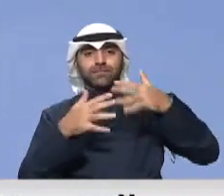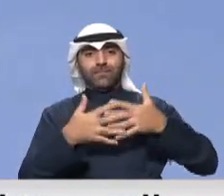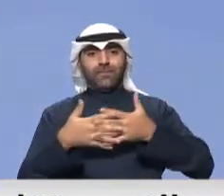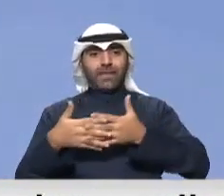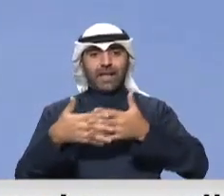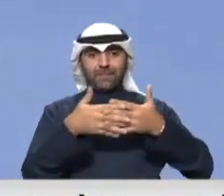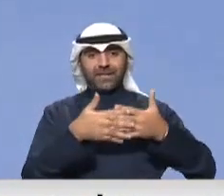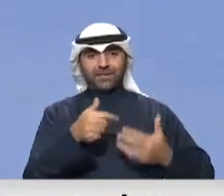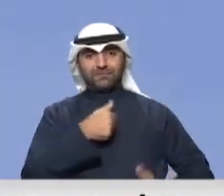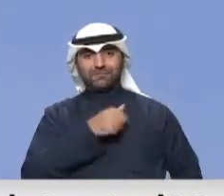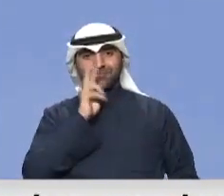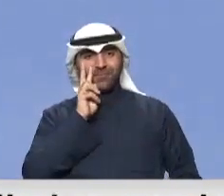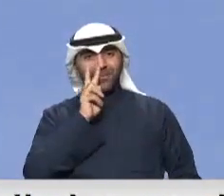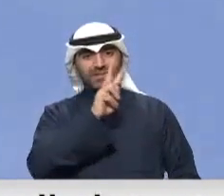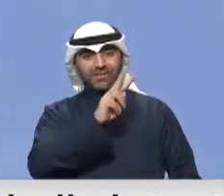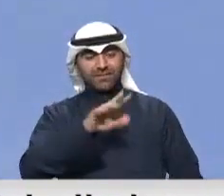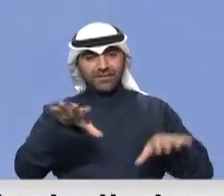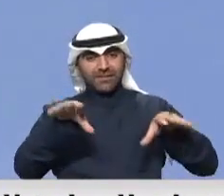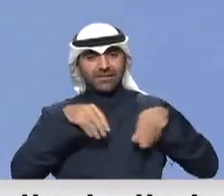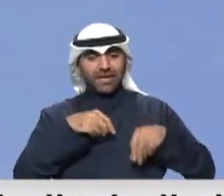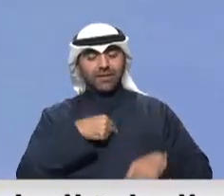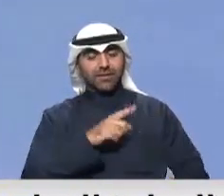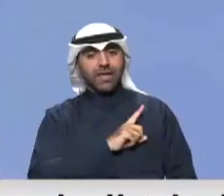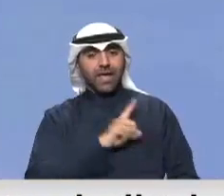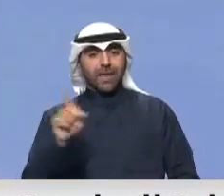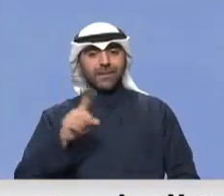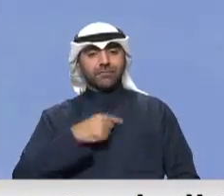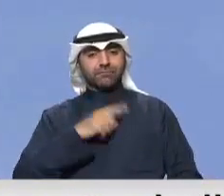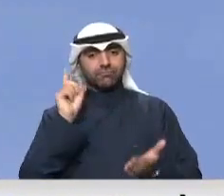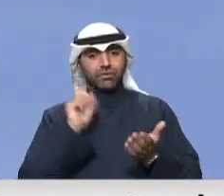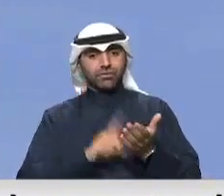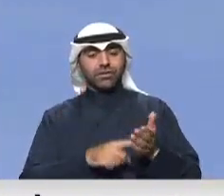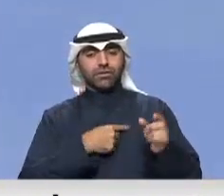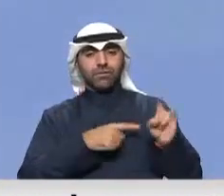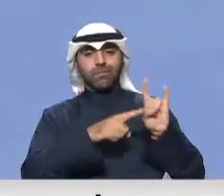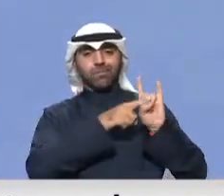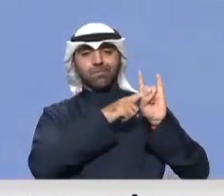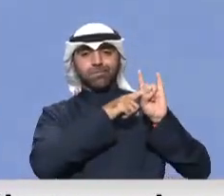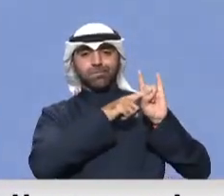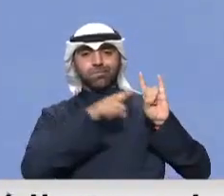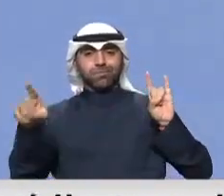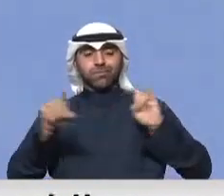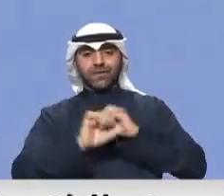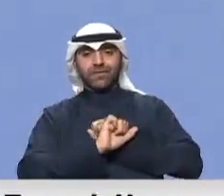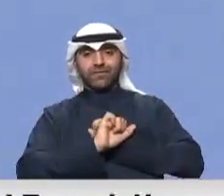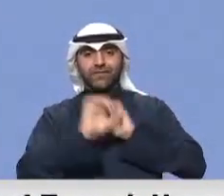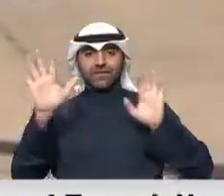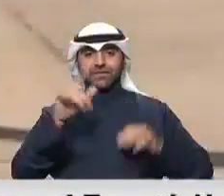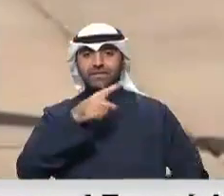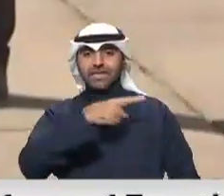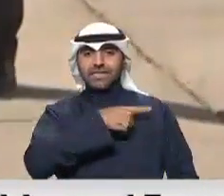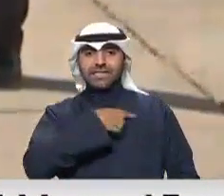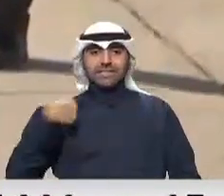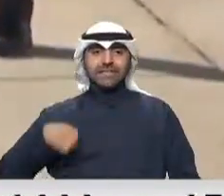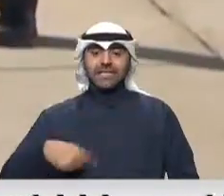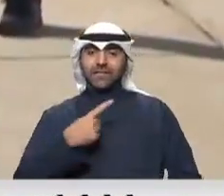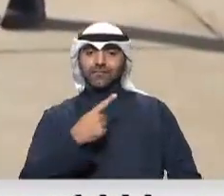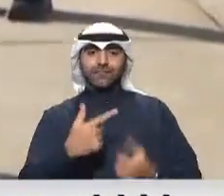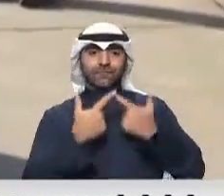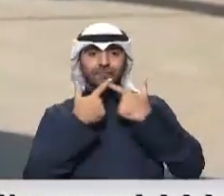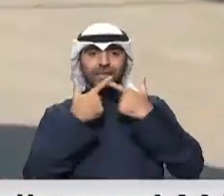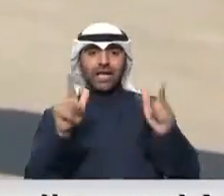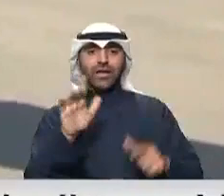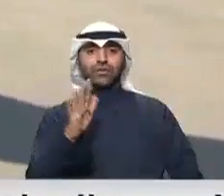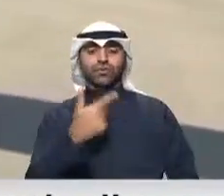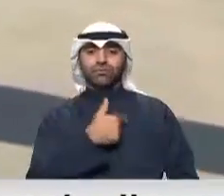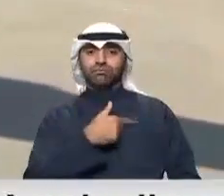هذا المنطاد فقد طريقه وأنه ليس للتجسس ولكن لأسباب علمية أو استكشافية. الولايات المتحدة رأت أن هذا